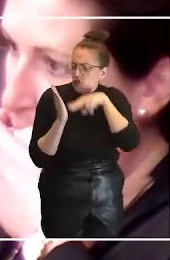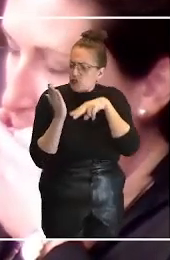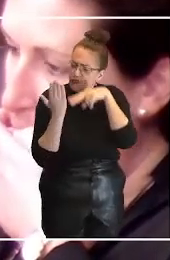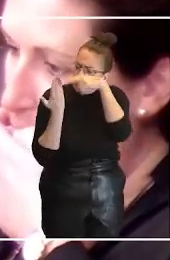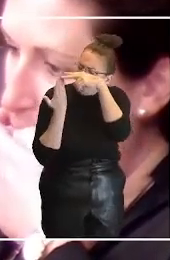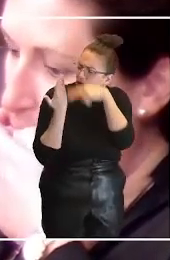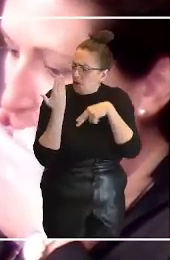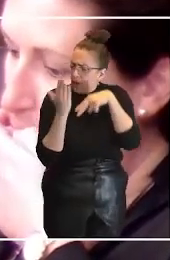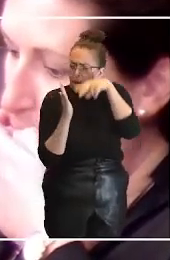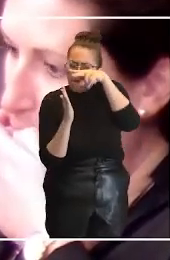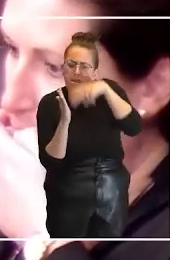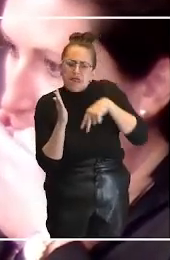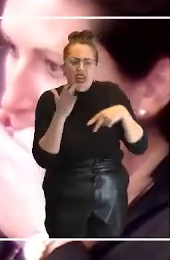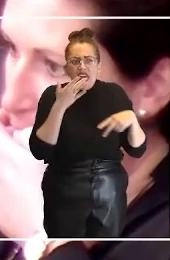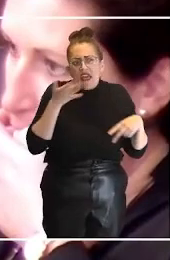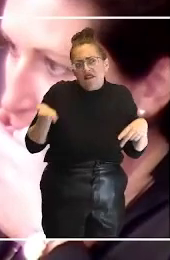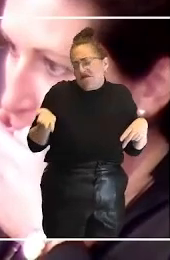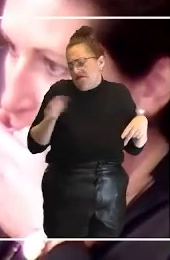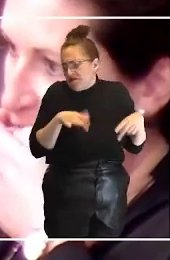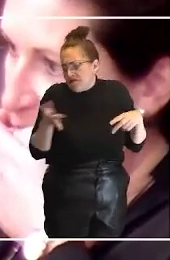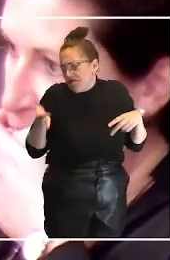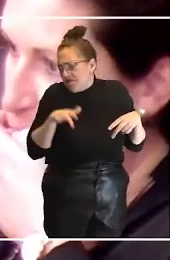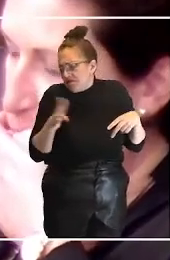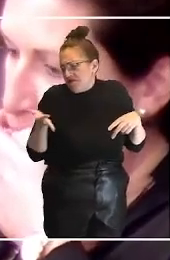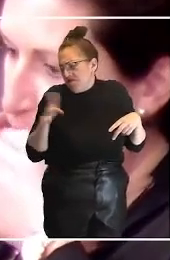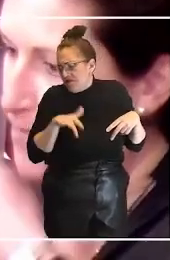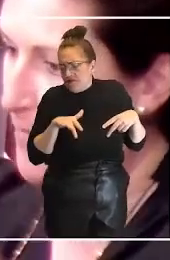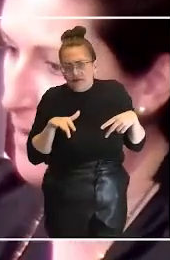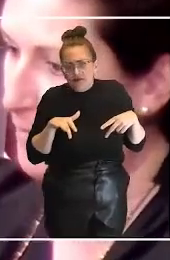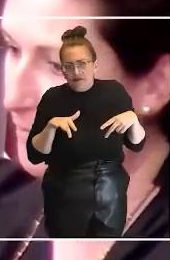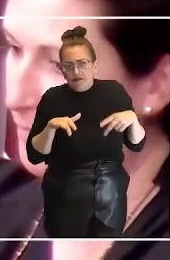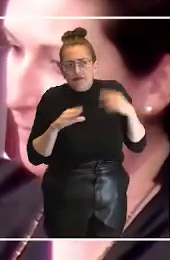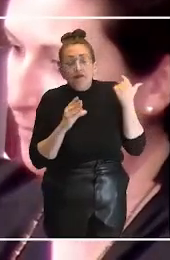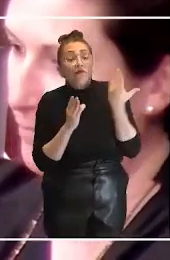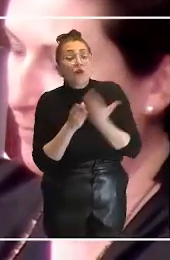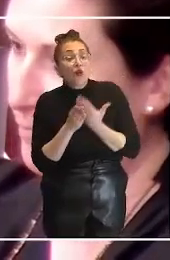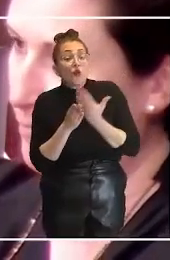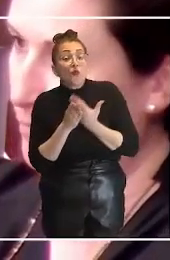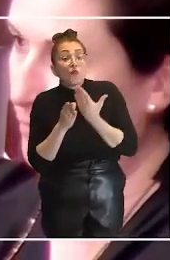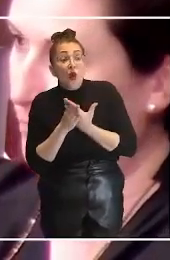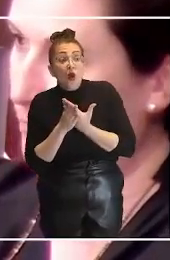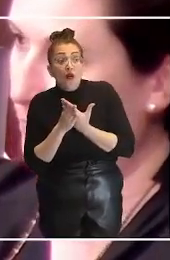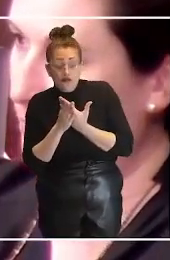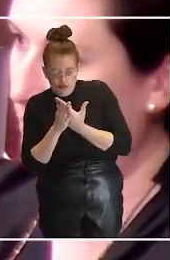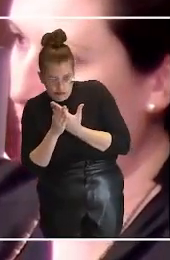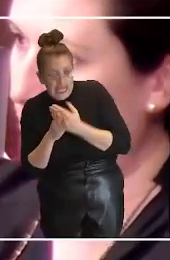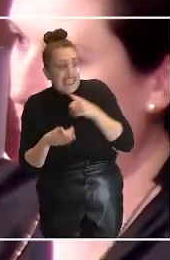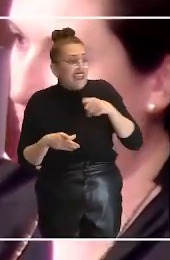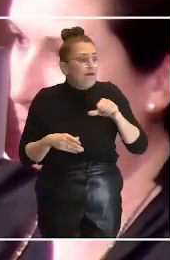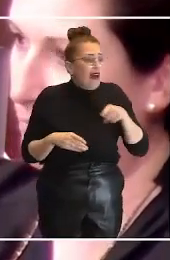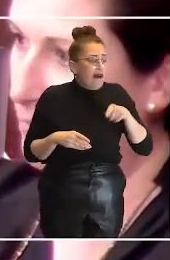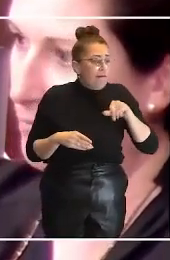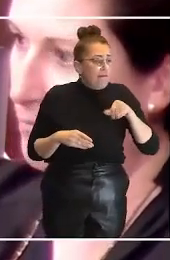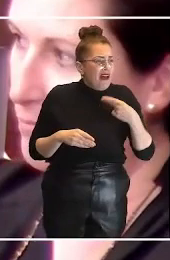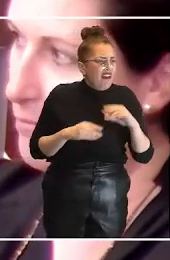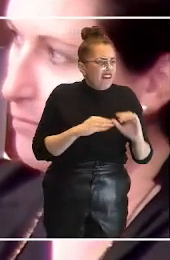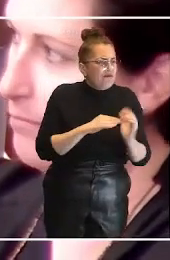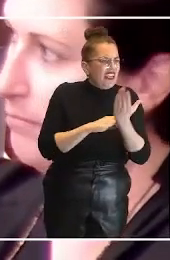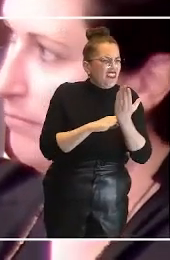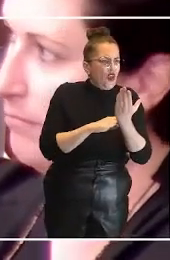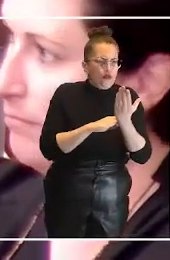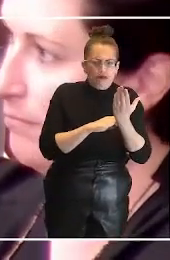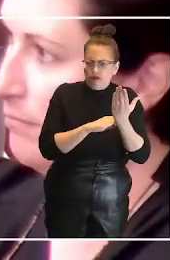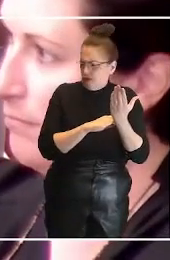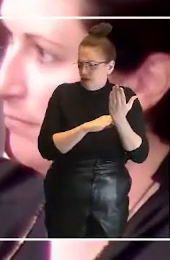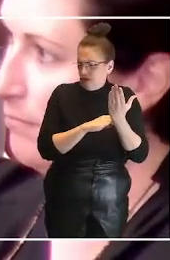rien, ou quasi rien, de ce document dans ce que Madame Papin nous a présenté et dans ce qui a été annexé au dossier du conseil